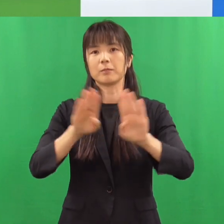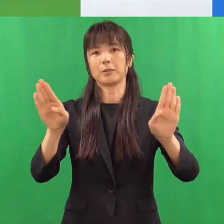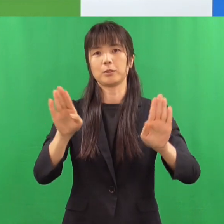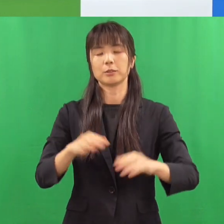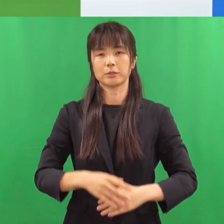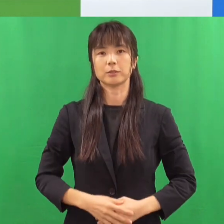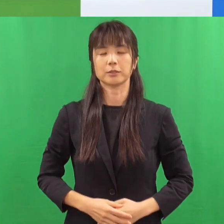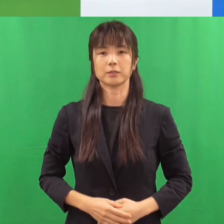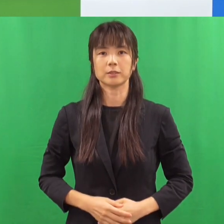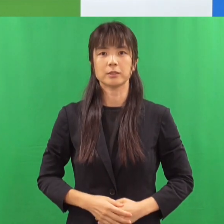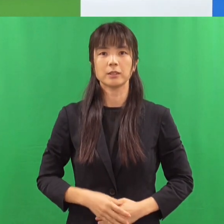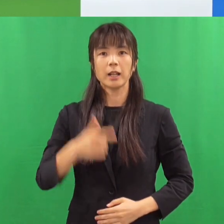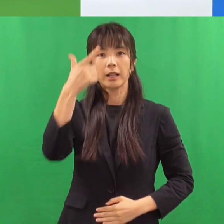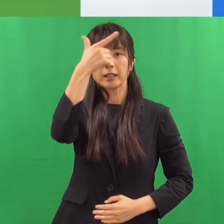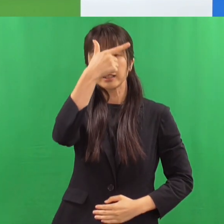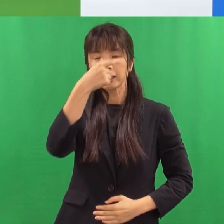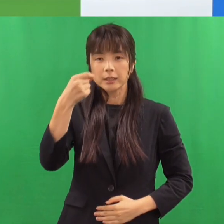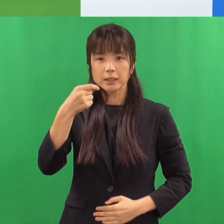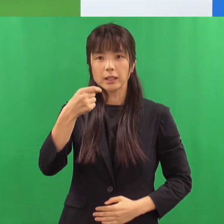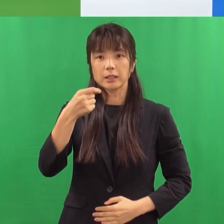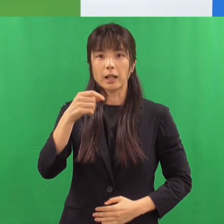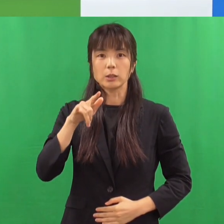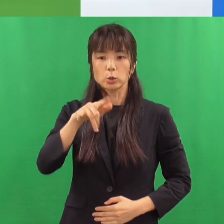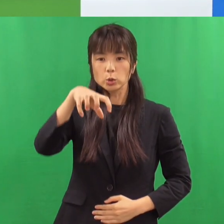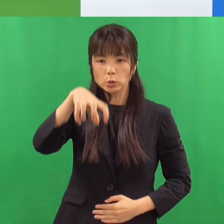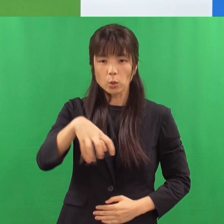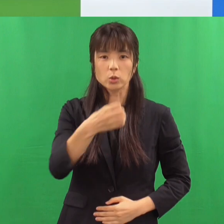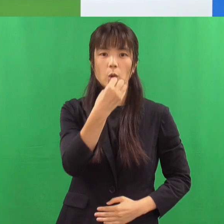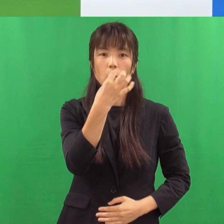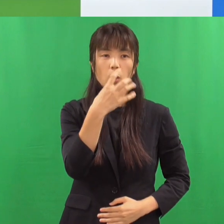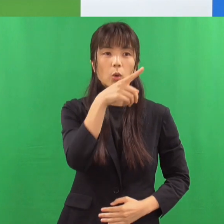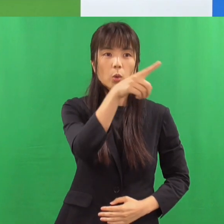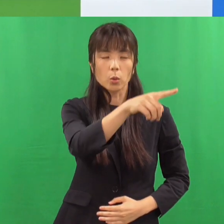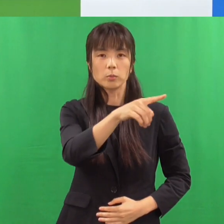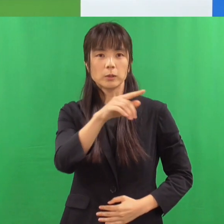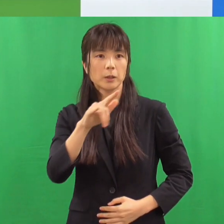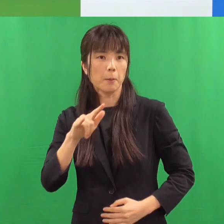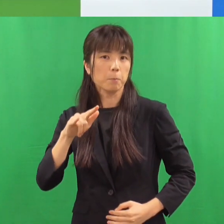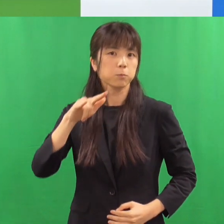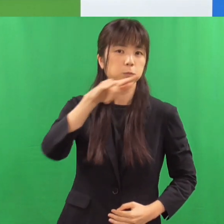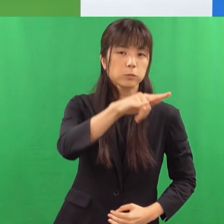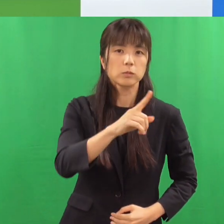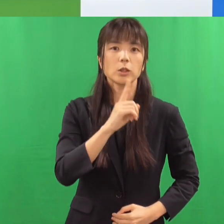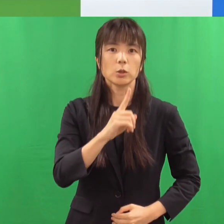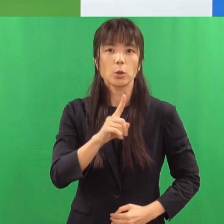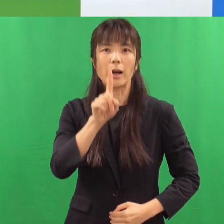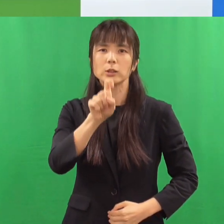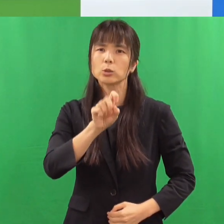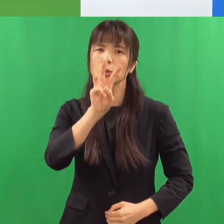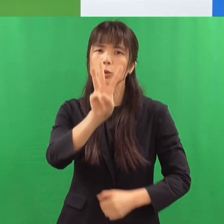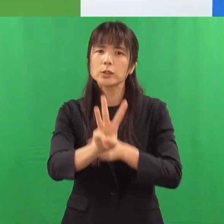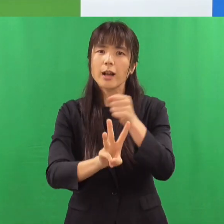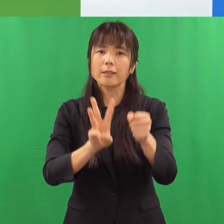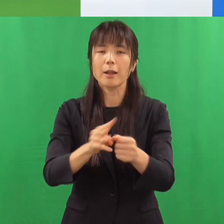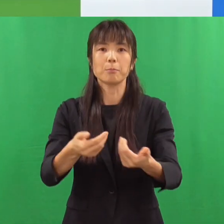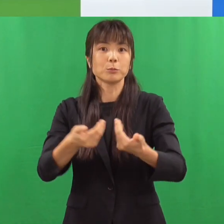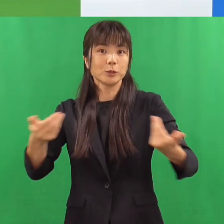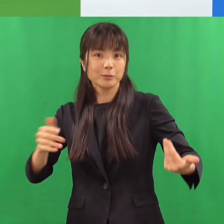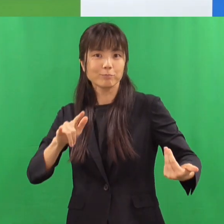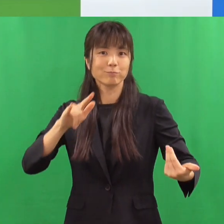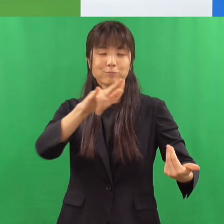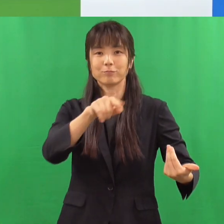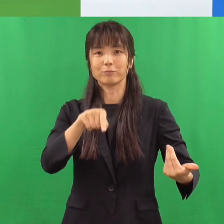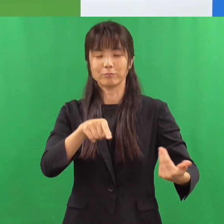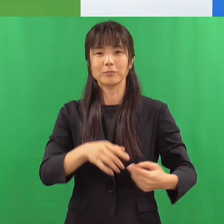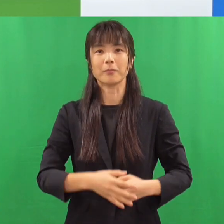します。仙台空港の香港線は平成23年2月以来約13年ぶりの運航となります。グレーターベ